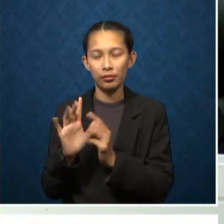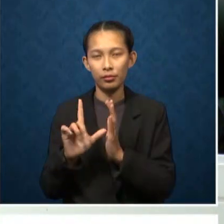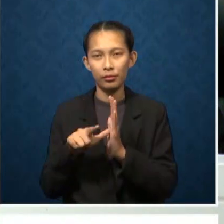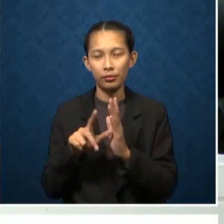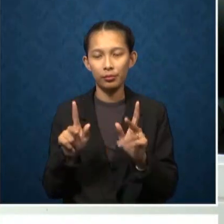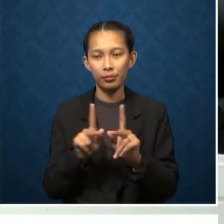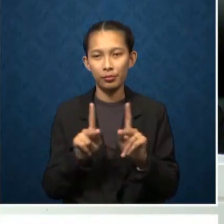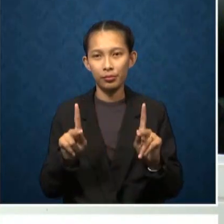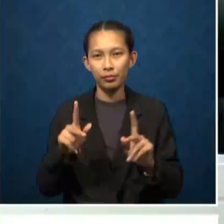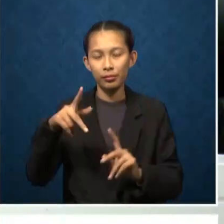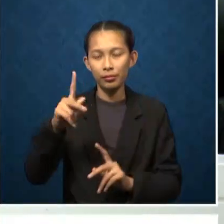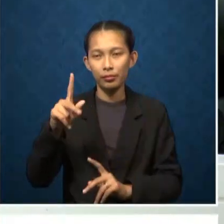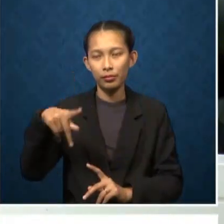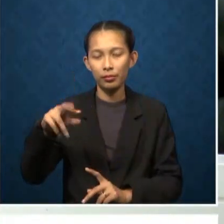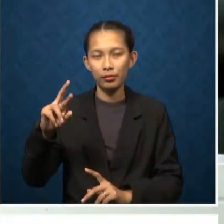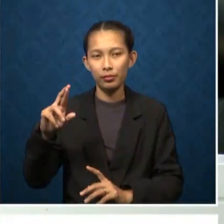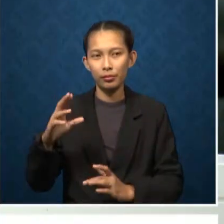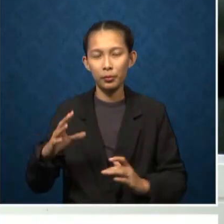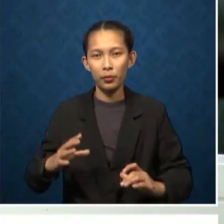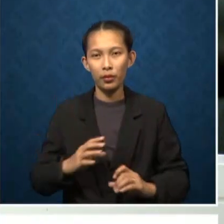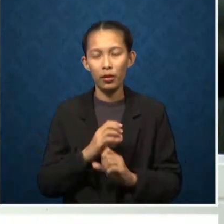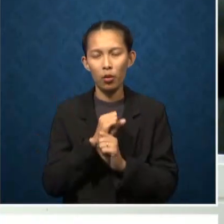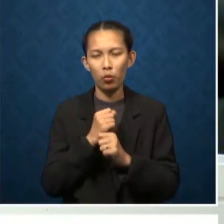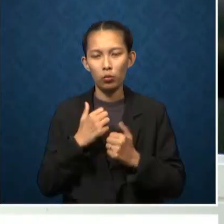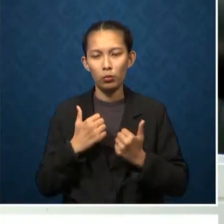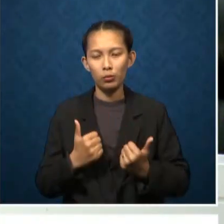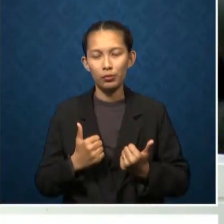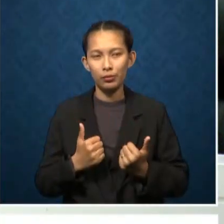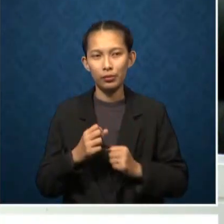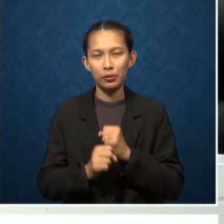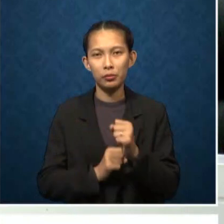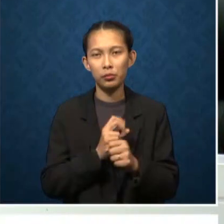การขอนำเรียนสรุปผลการพัฒนาระบบราชการประจำปี